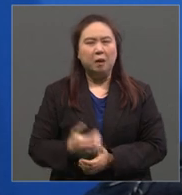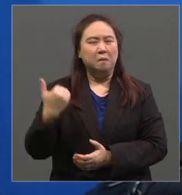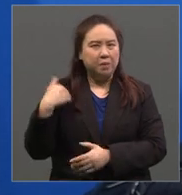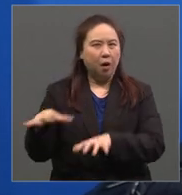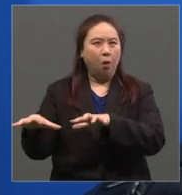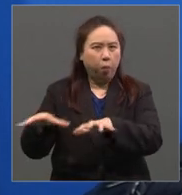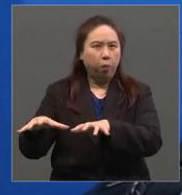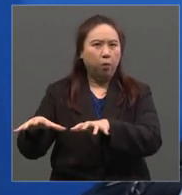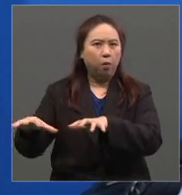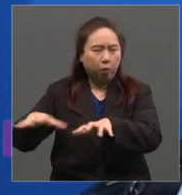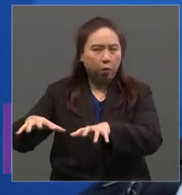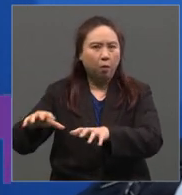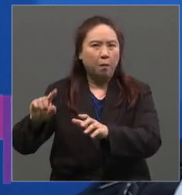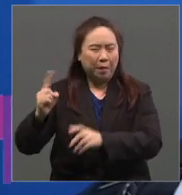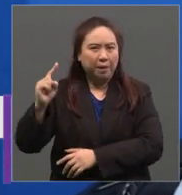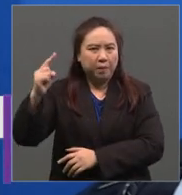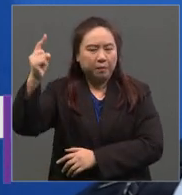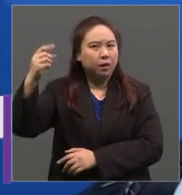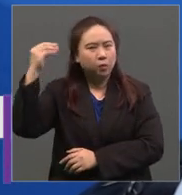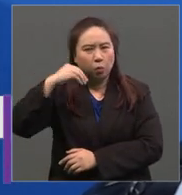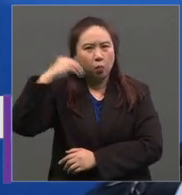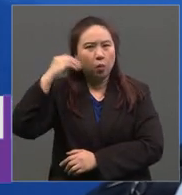ตลอดเวลาเลยค่ะทุกๆวันค่ะ